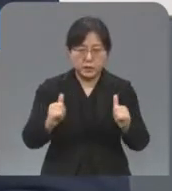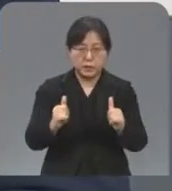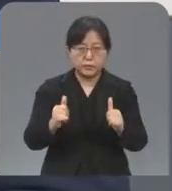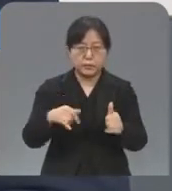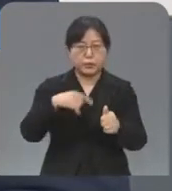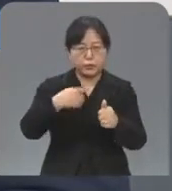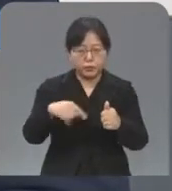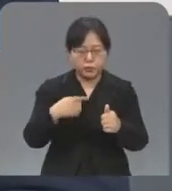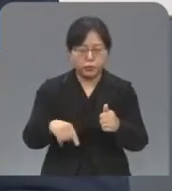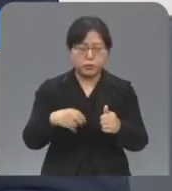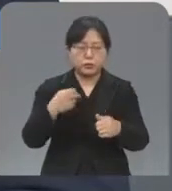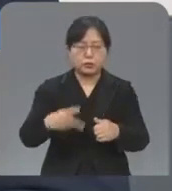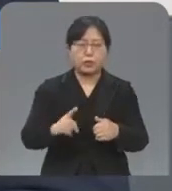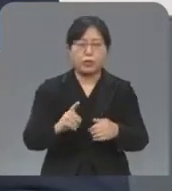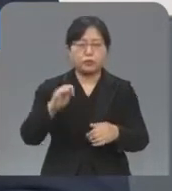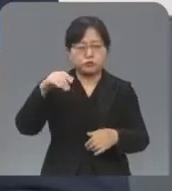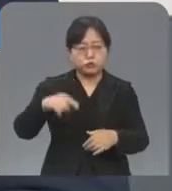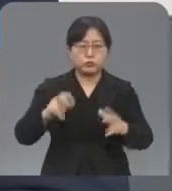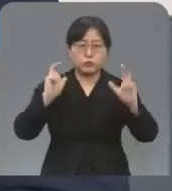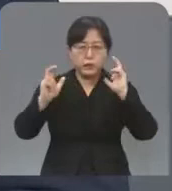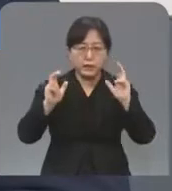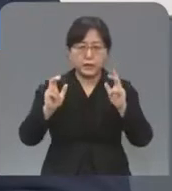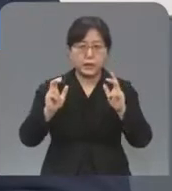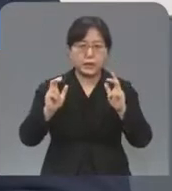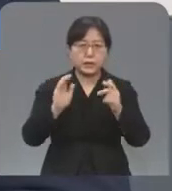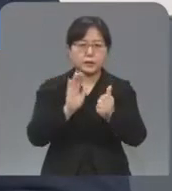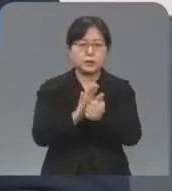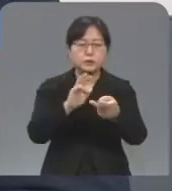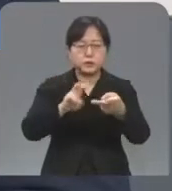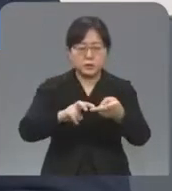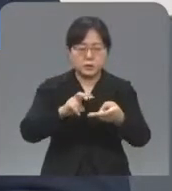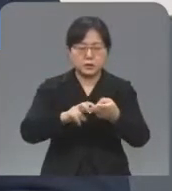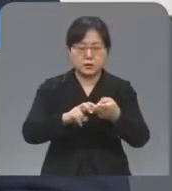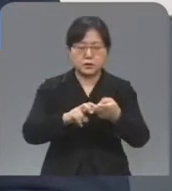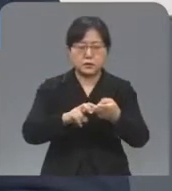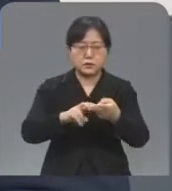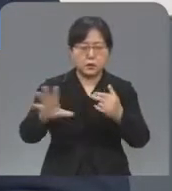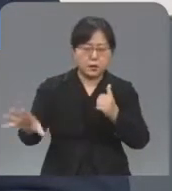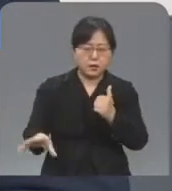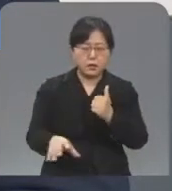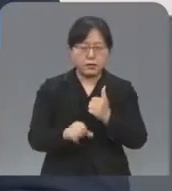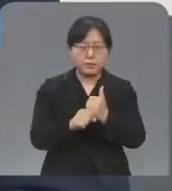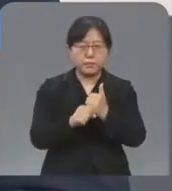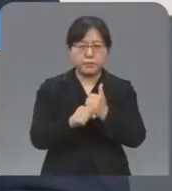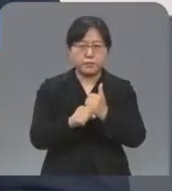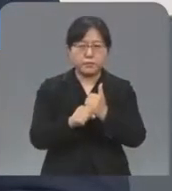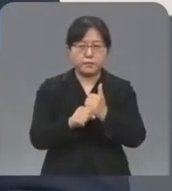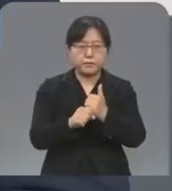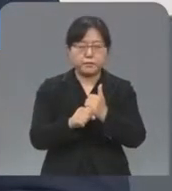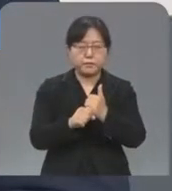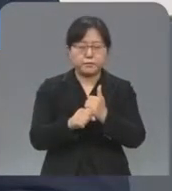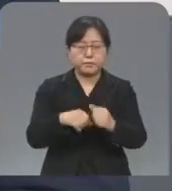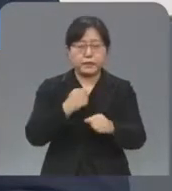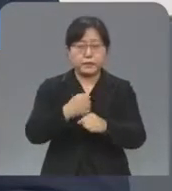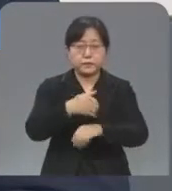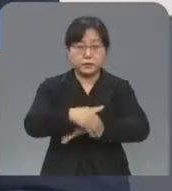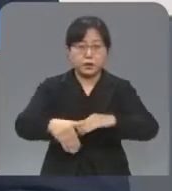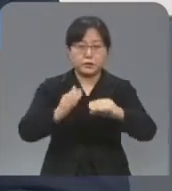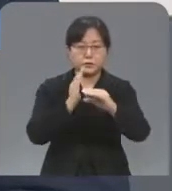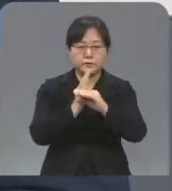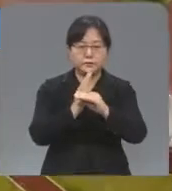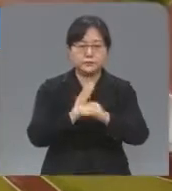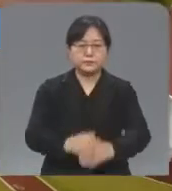양성이라든지 그다음에 우주기업 지원센터라든지 이런 부분까지 한꺼번에 인프라를 구축할 계획을